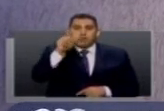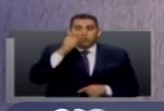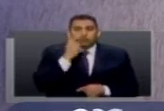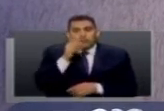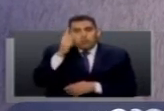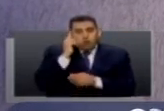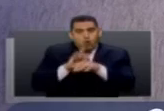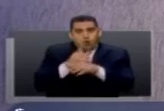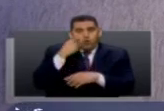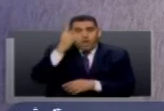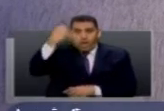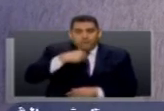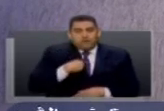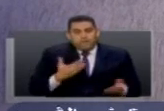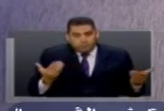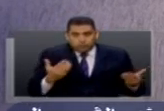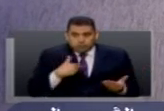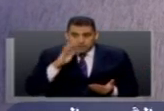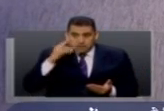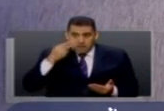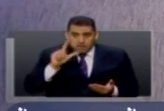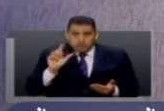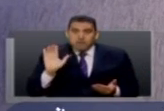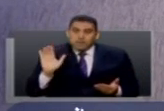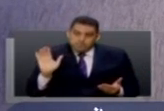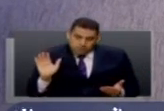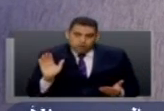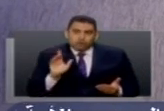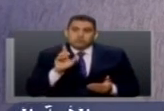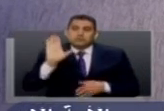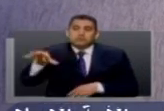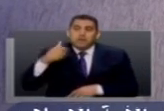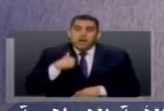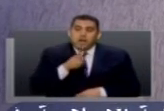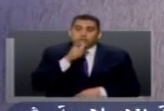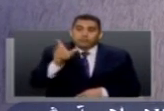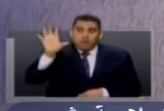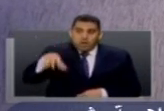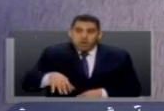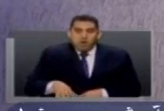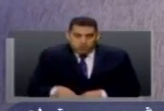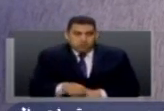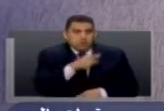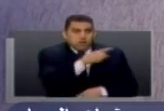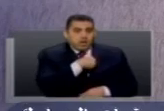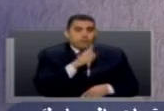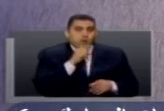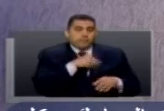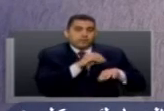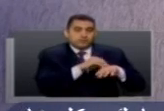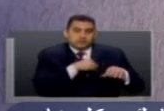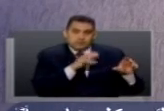معاذ نزلت ايه تقول يا سعد ب معاذ انت لم تظلم لكن لما جاء النبي بعد ذلك ليحكم على يهود اخرين خانوا